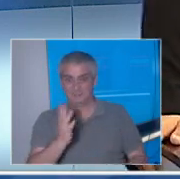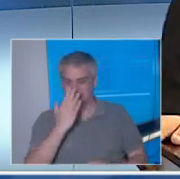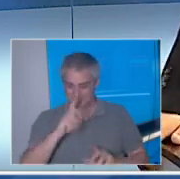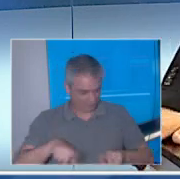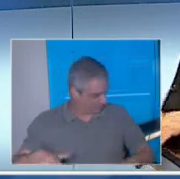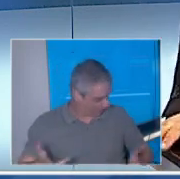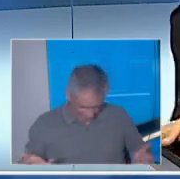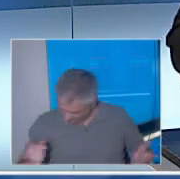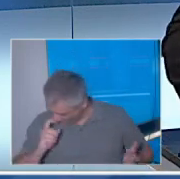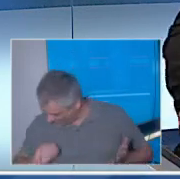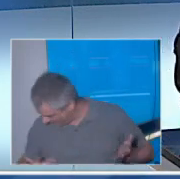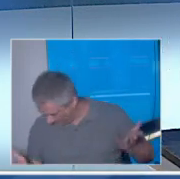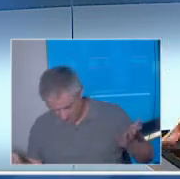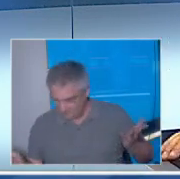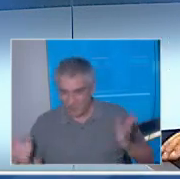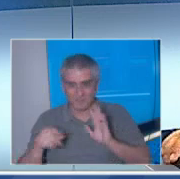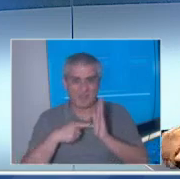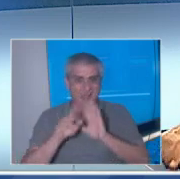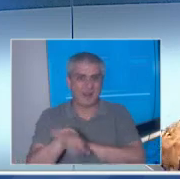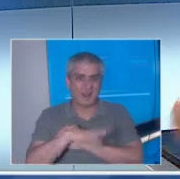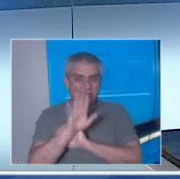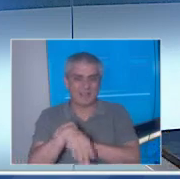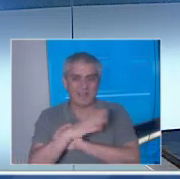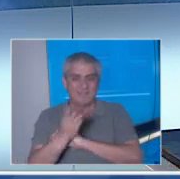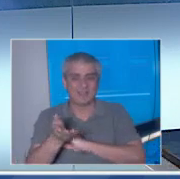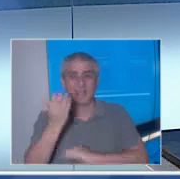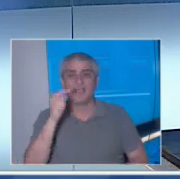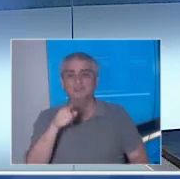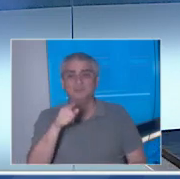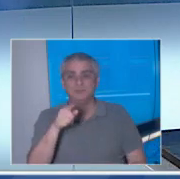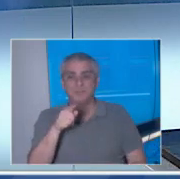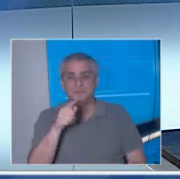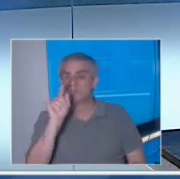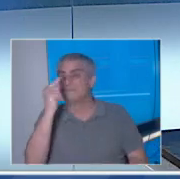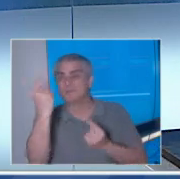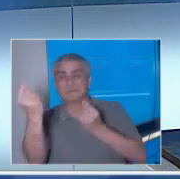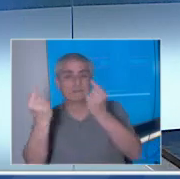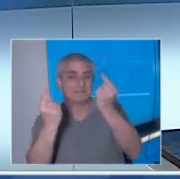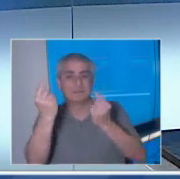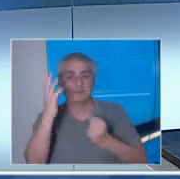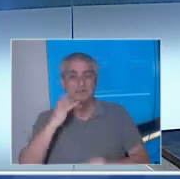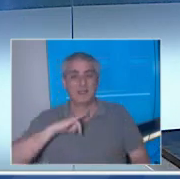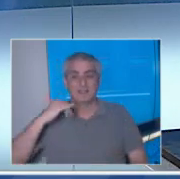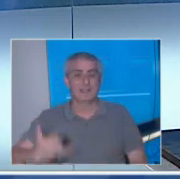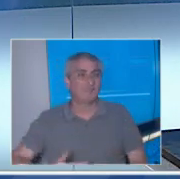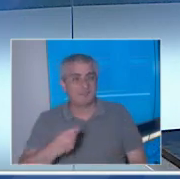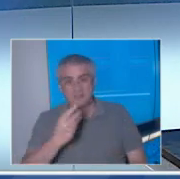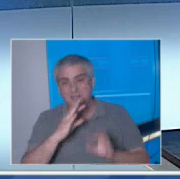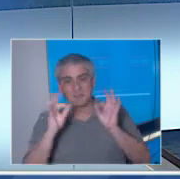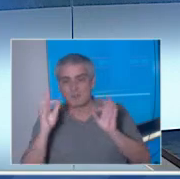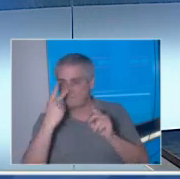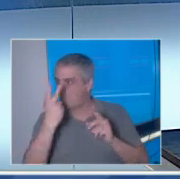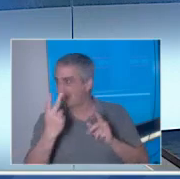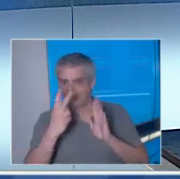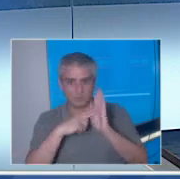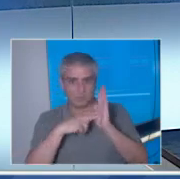המושב, איפה יש כתם? כי אין אף אחד. עכשיו, היו שמה, בירכתי המליאה, ראיתי איזה דוד ביטל בהתחלה, אבל ראיתם